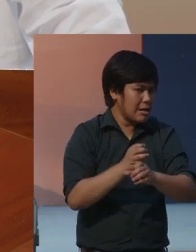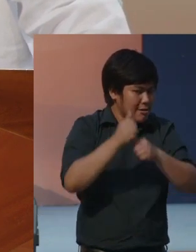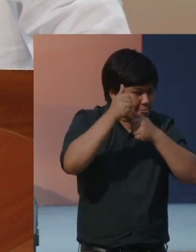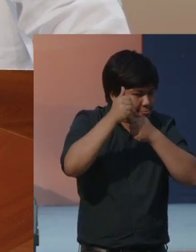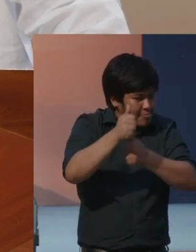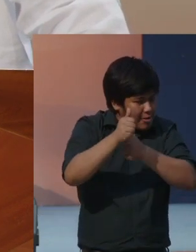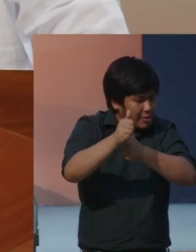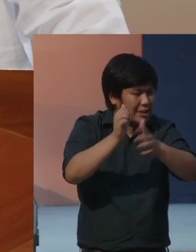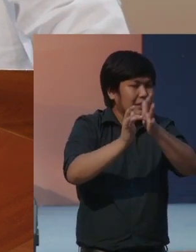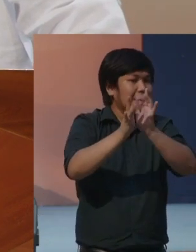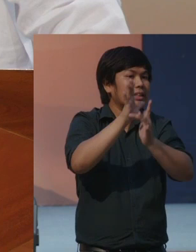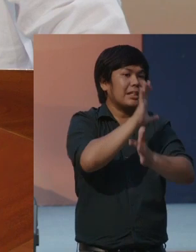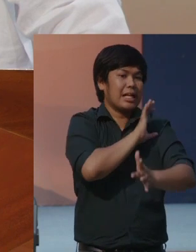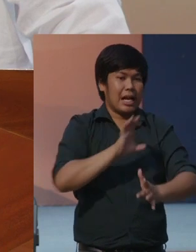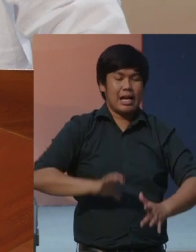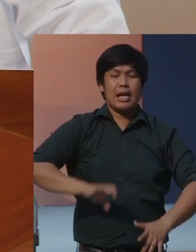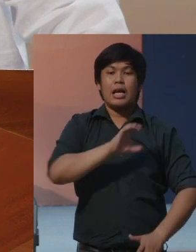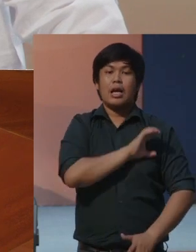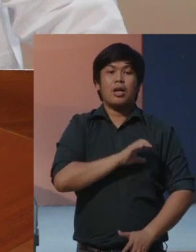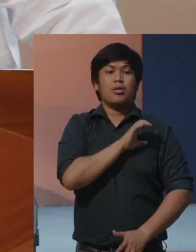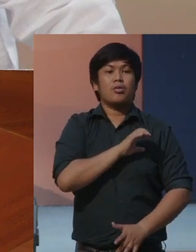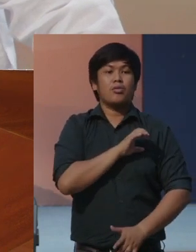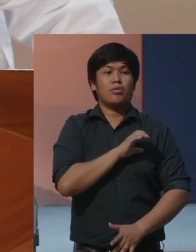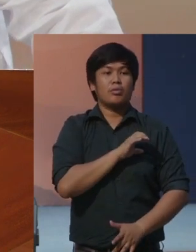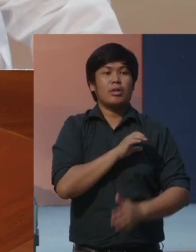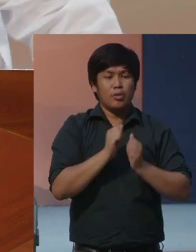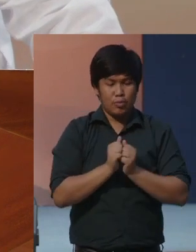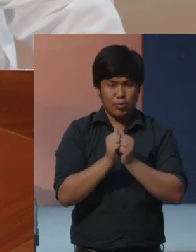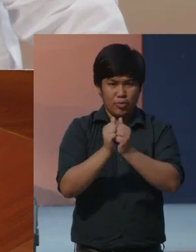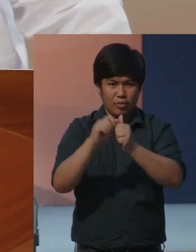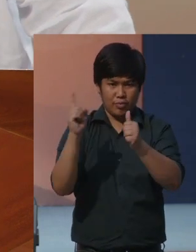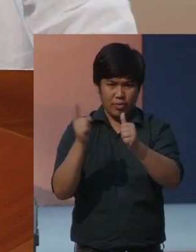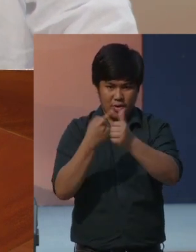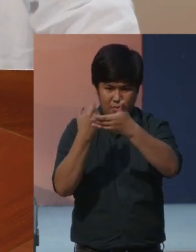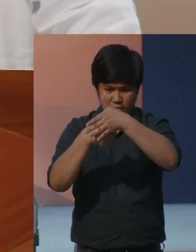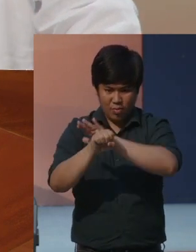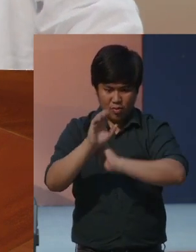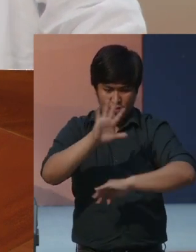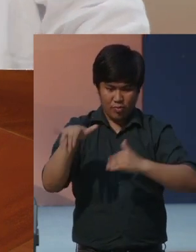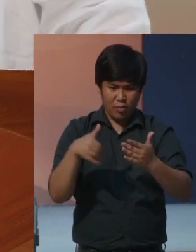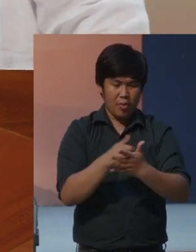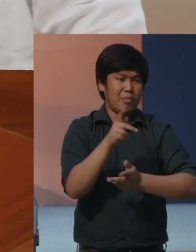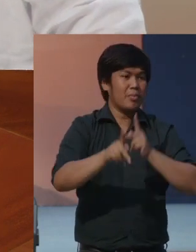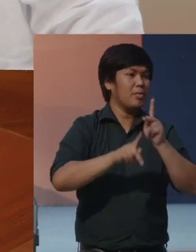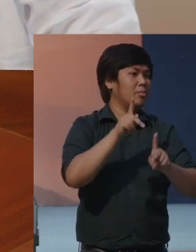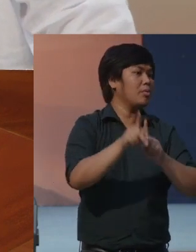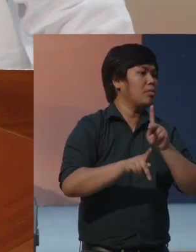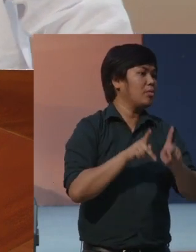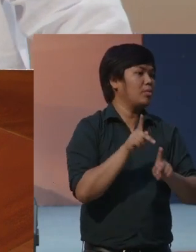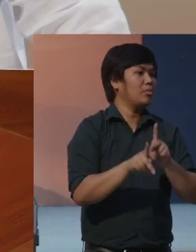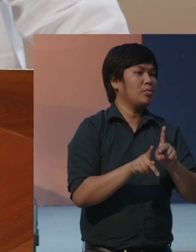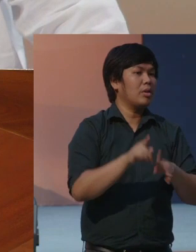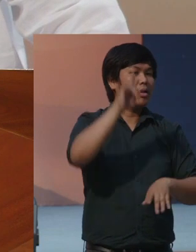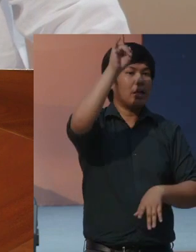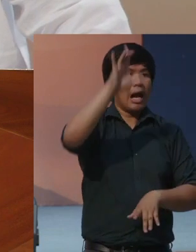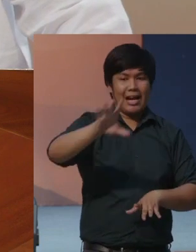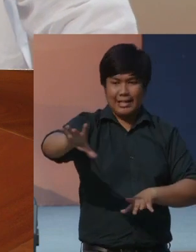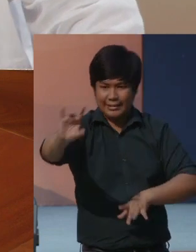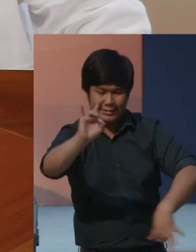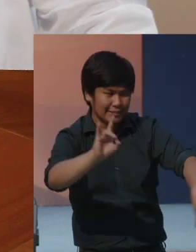His Son, in order that He might be the firstborn among many brothers. So tayo daw po ay pinili ng Diyos upang